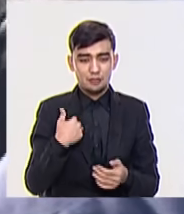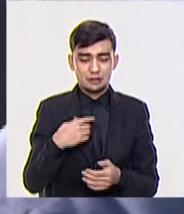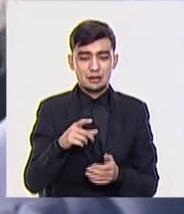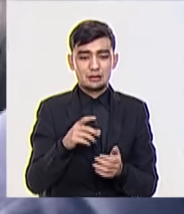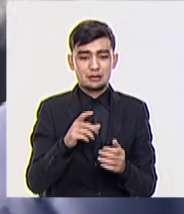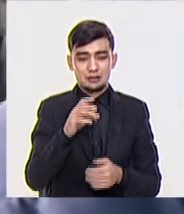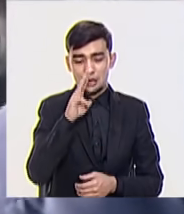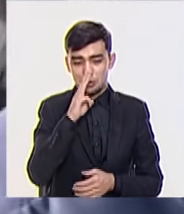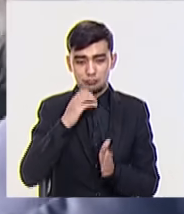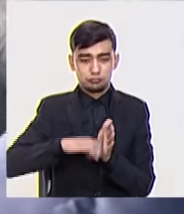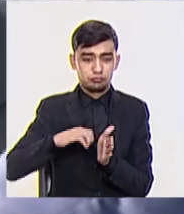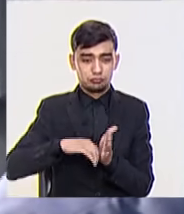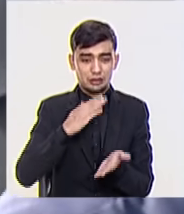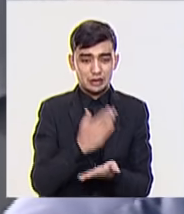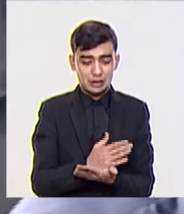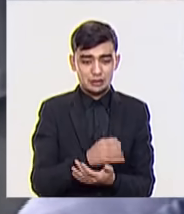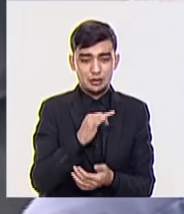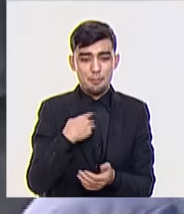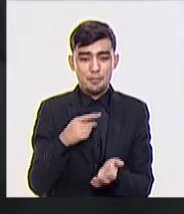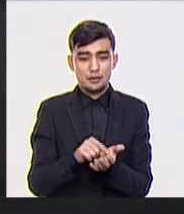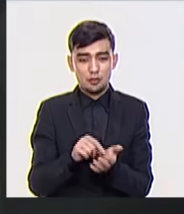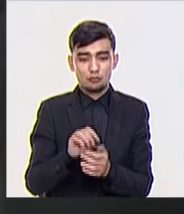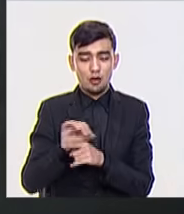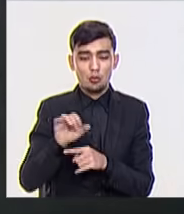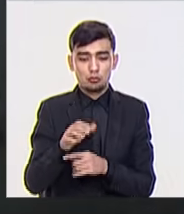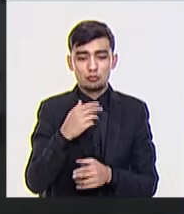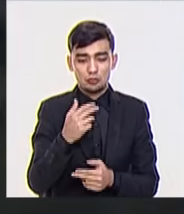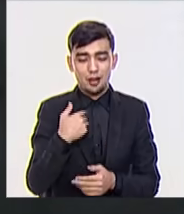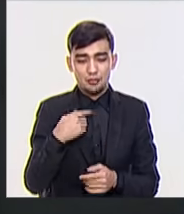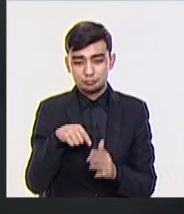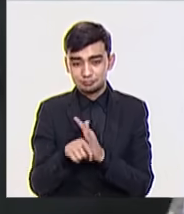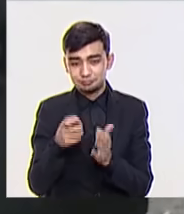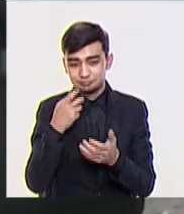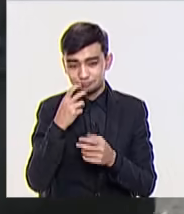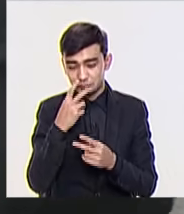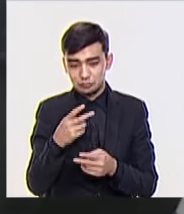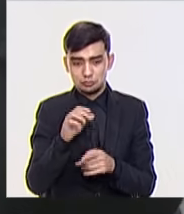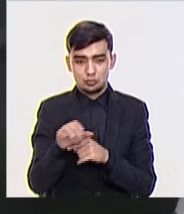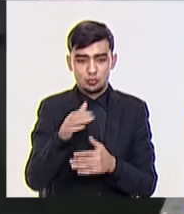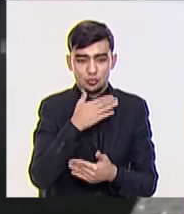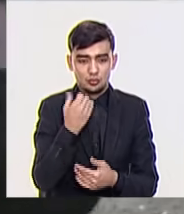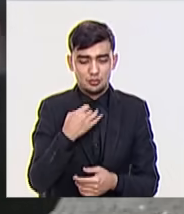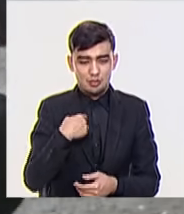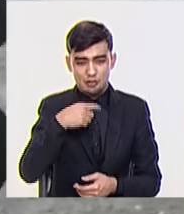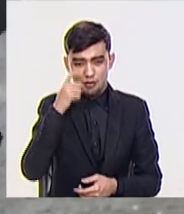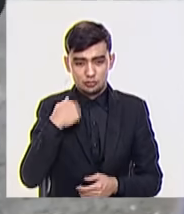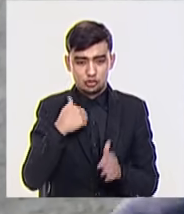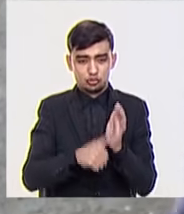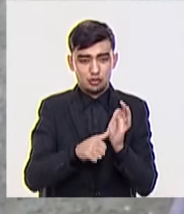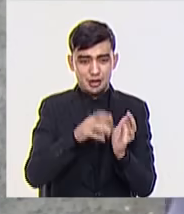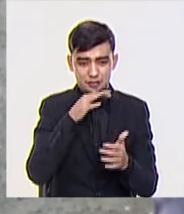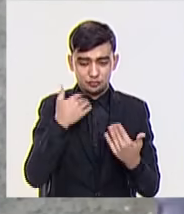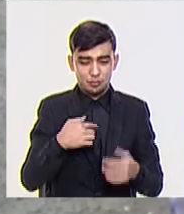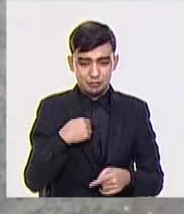зарплатымыздан, негізге пенсионымызға құйылмайды. Қаражымыз маңдай теріменен, маңдайымызды сыпырып жүріп, жасымыз алтыс қайдан,